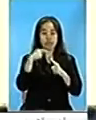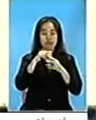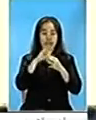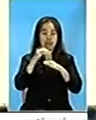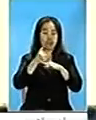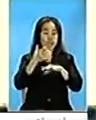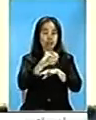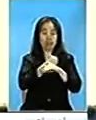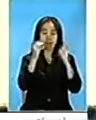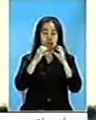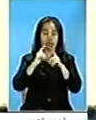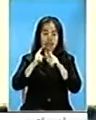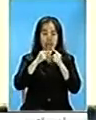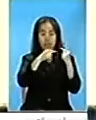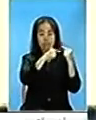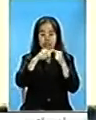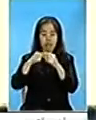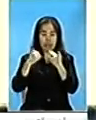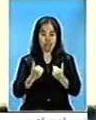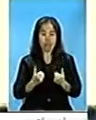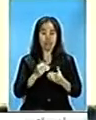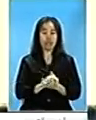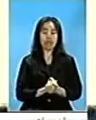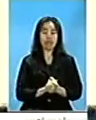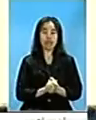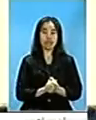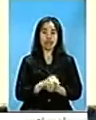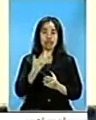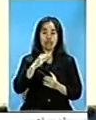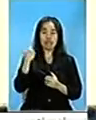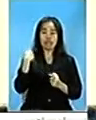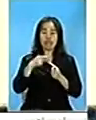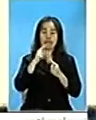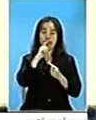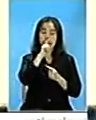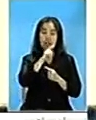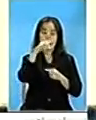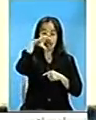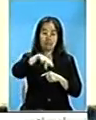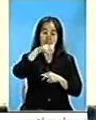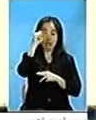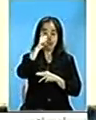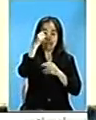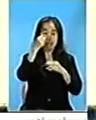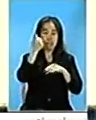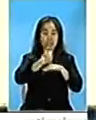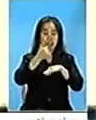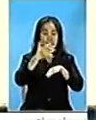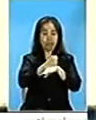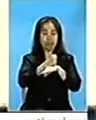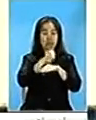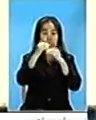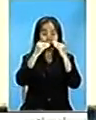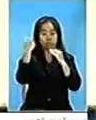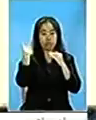ายๆอย่างที่มันต่อเนื่องมาจนถึงวันนี้แล้วก็ถามว่าตัวสภาพัฒนาการเมืองอยู่ที่ไหนมีความคิดเห็